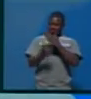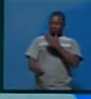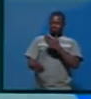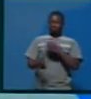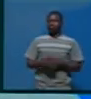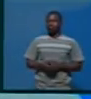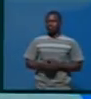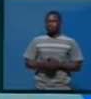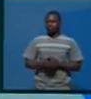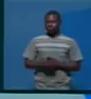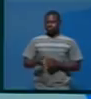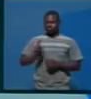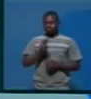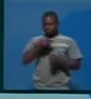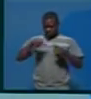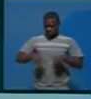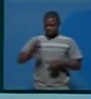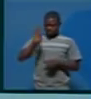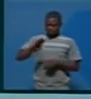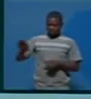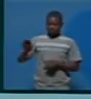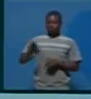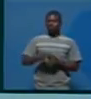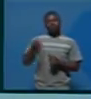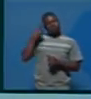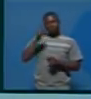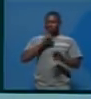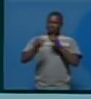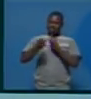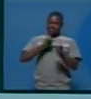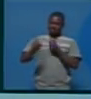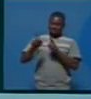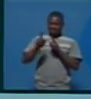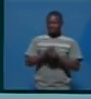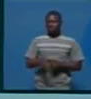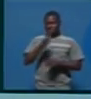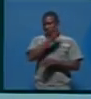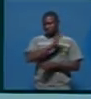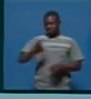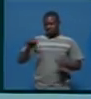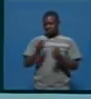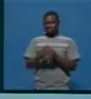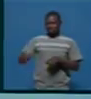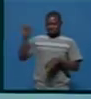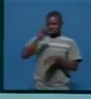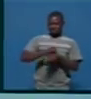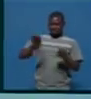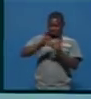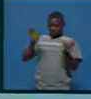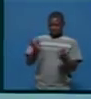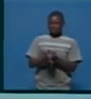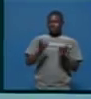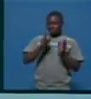Voilà, nous restons à Bobo-Dioulasso, mais pour parler culture, cette fois avec l'installation du Comité national d'organisation de